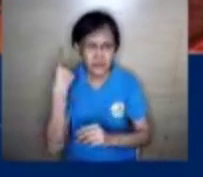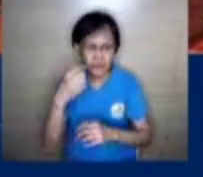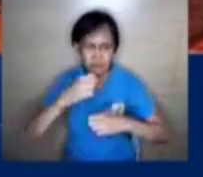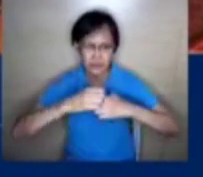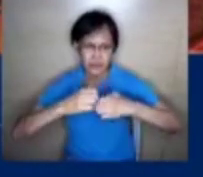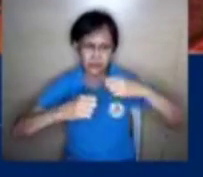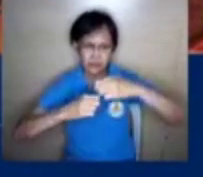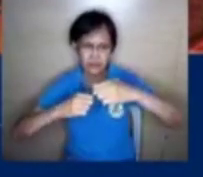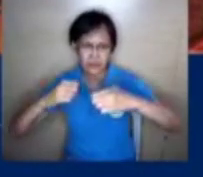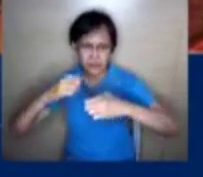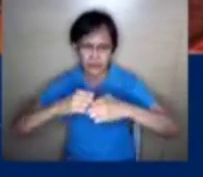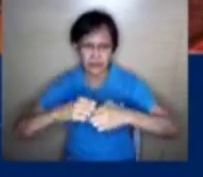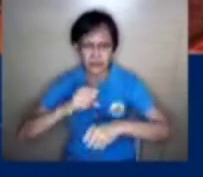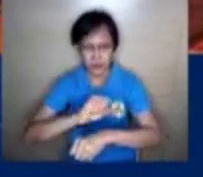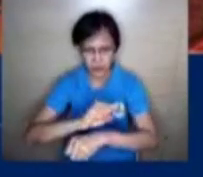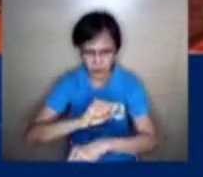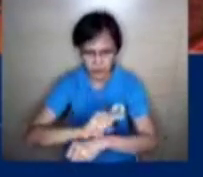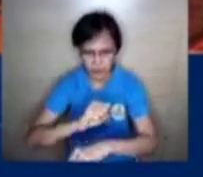natin.